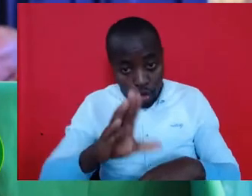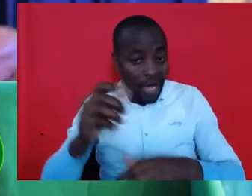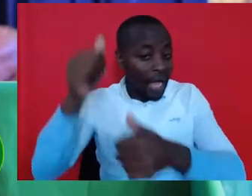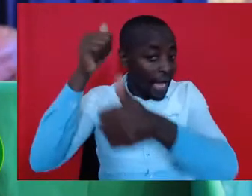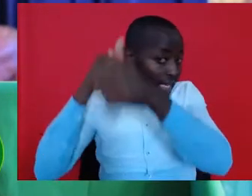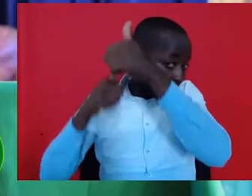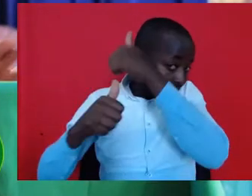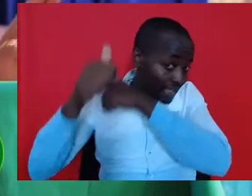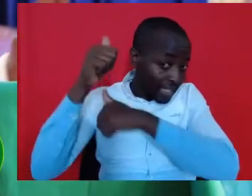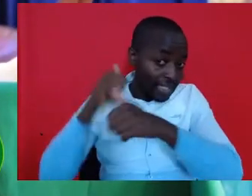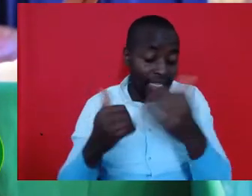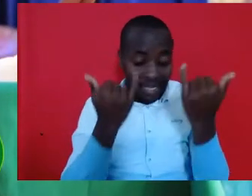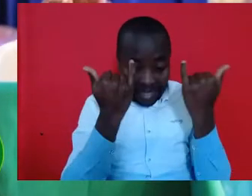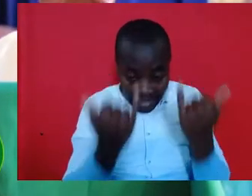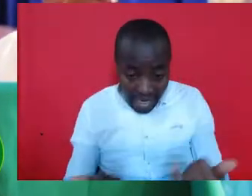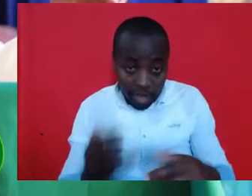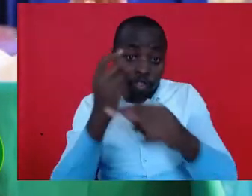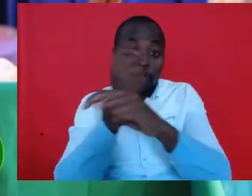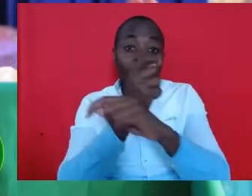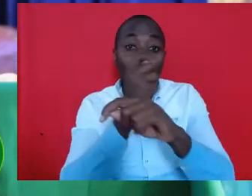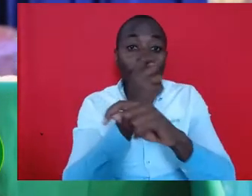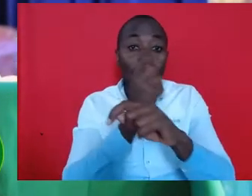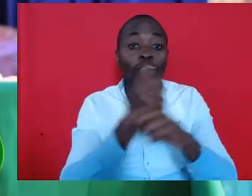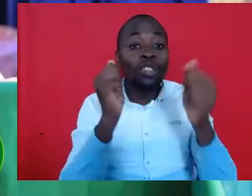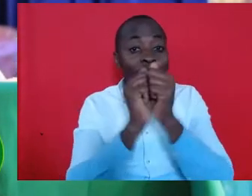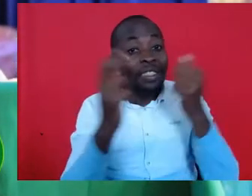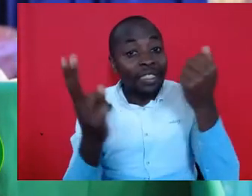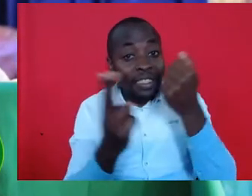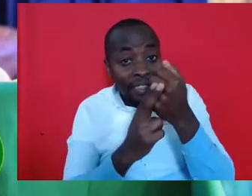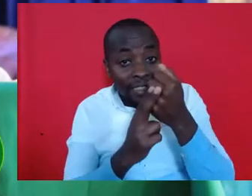na jumba langu sasa limekaa miaka 16,